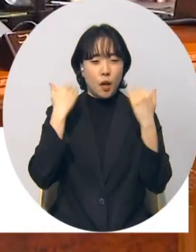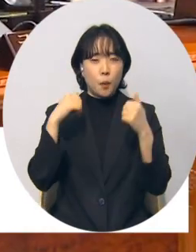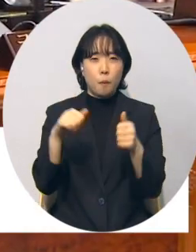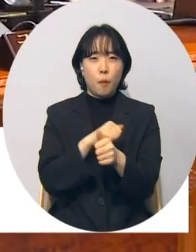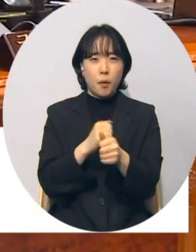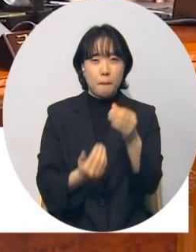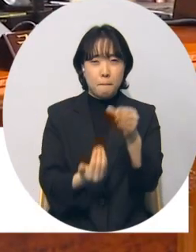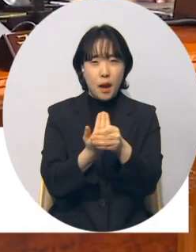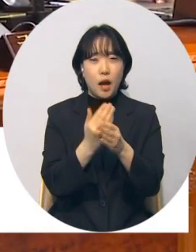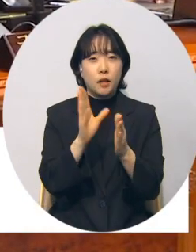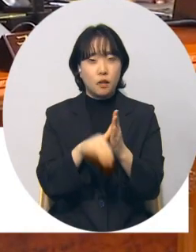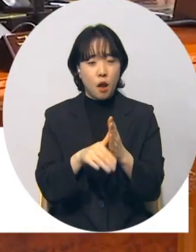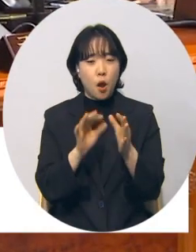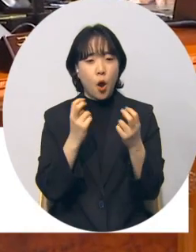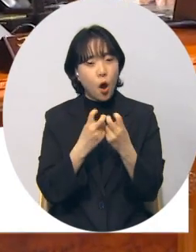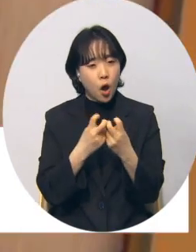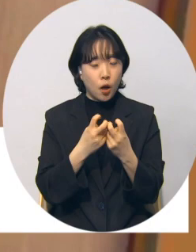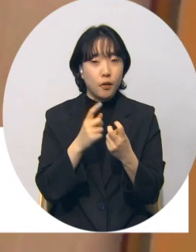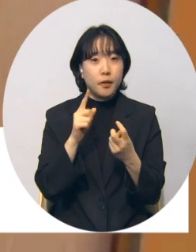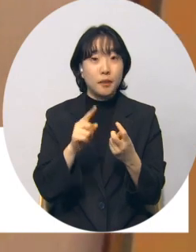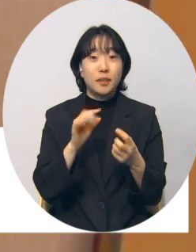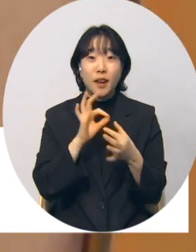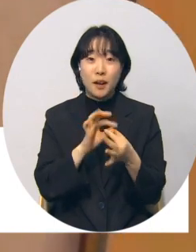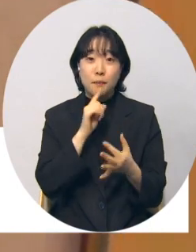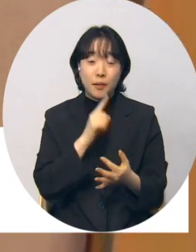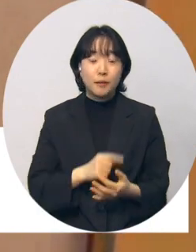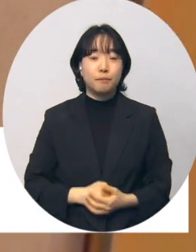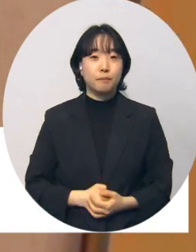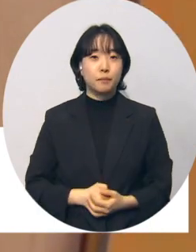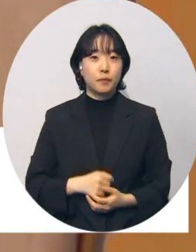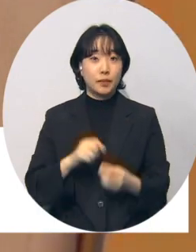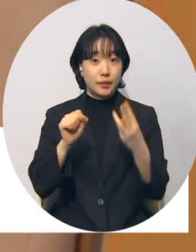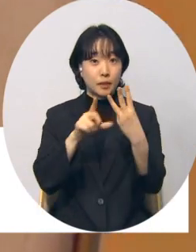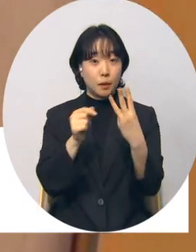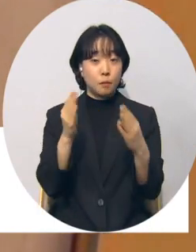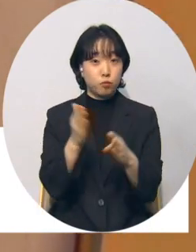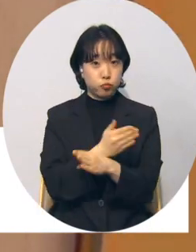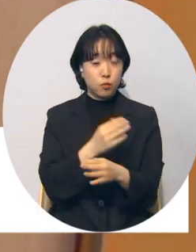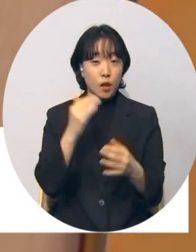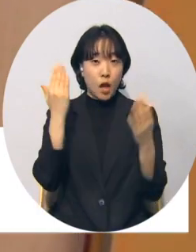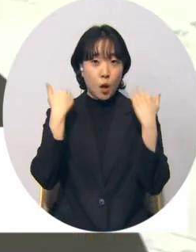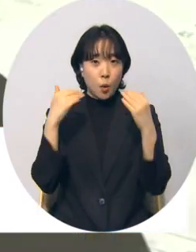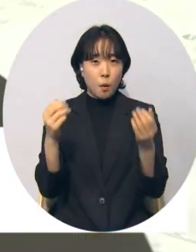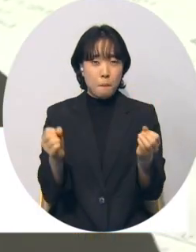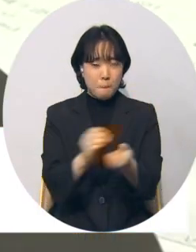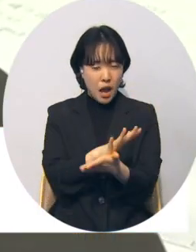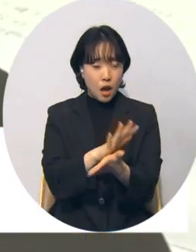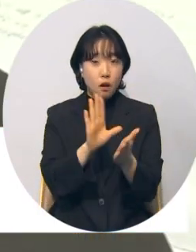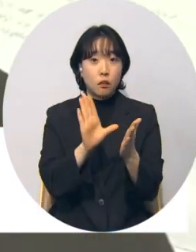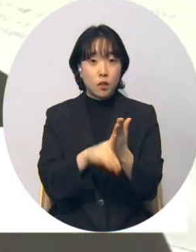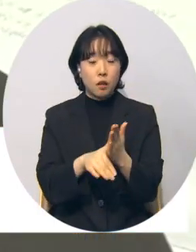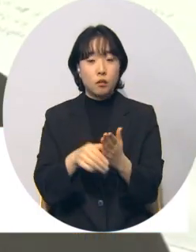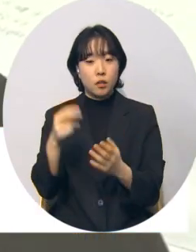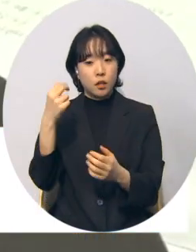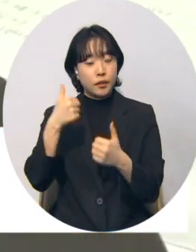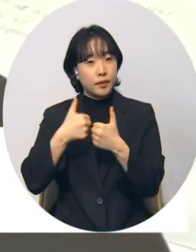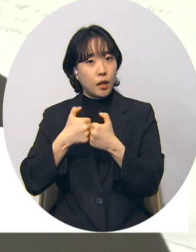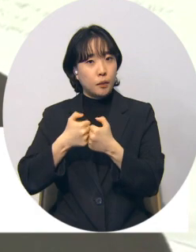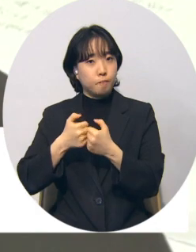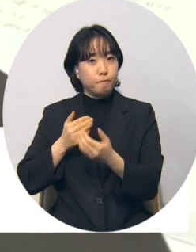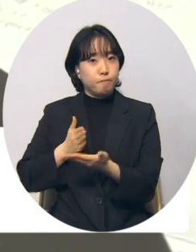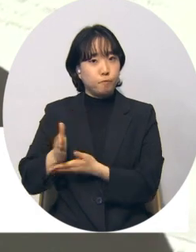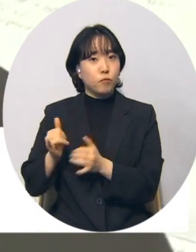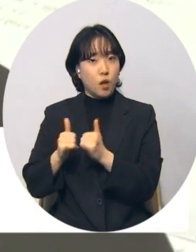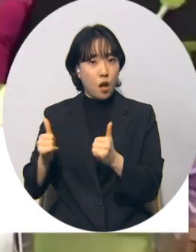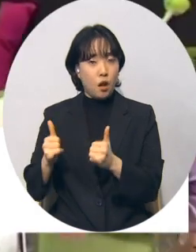제도 개선 방안에 후속 조입니다 다음 달부터 학교 폭력 사안 조사를 교사 대신 조사 상담 관련 전문가인 학교